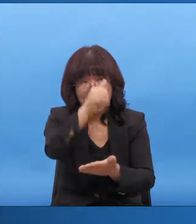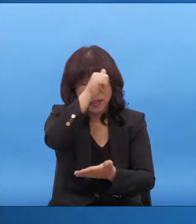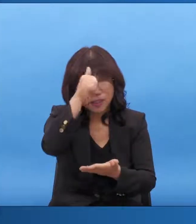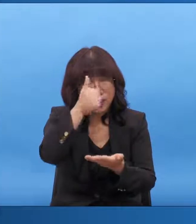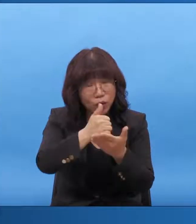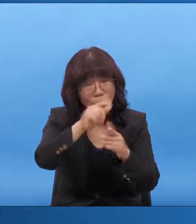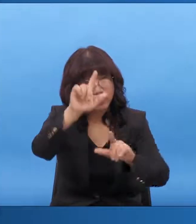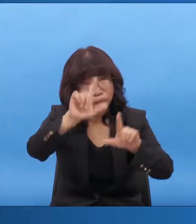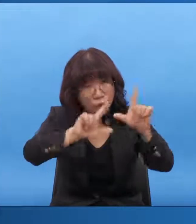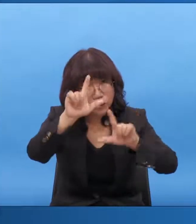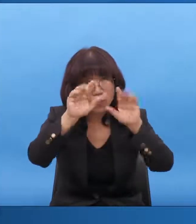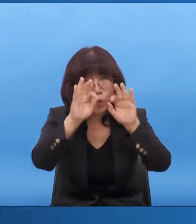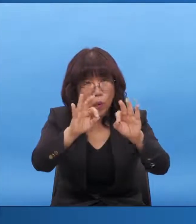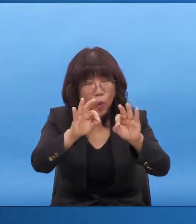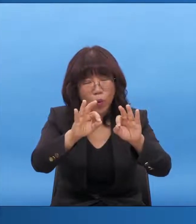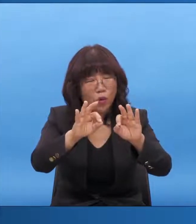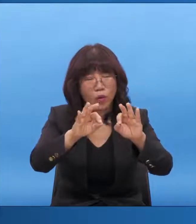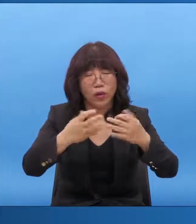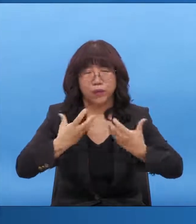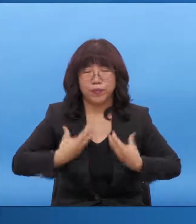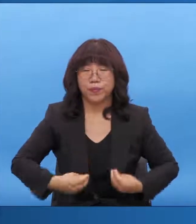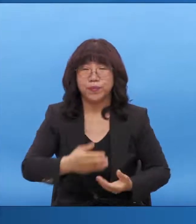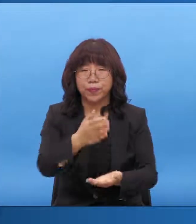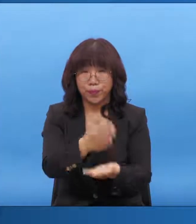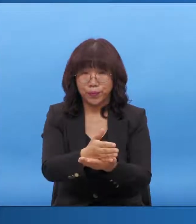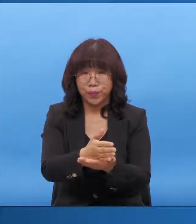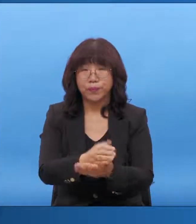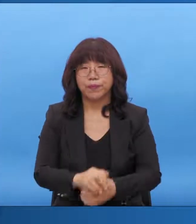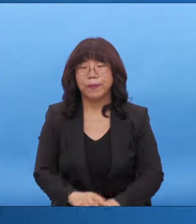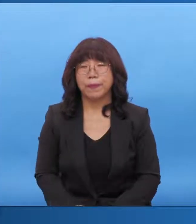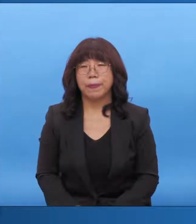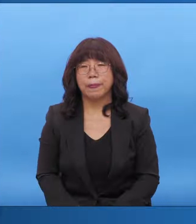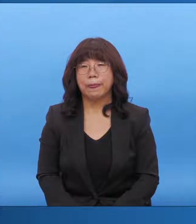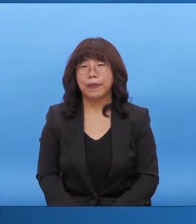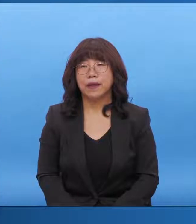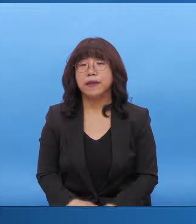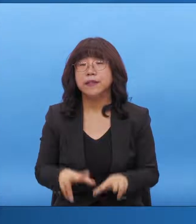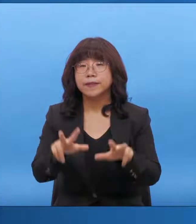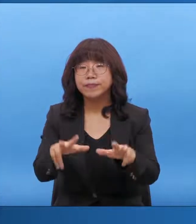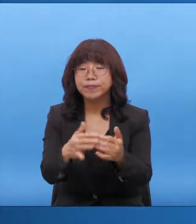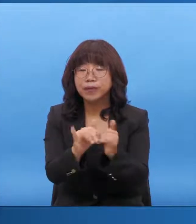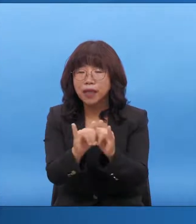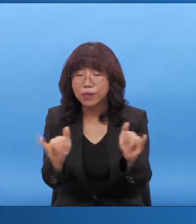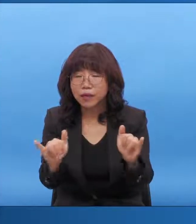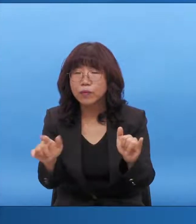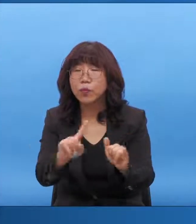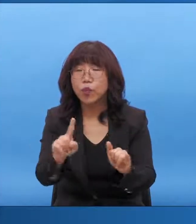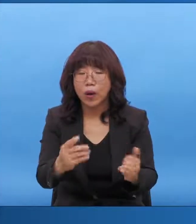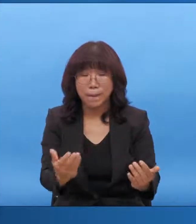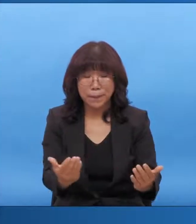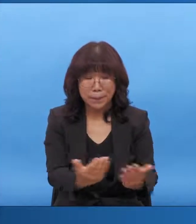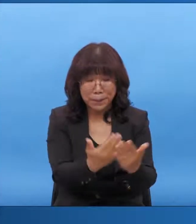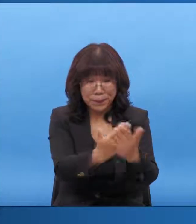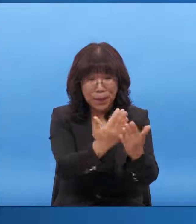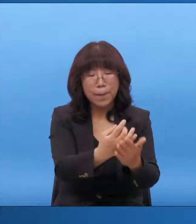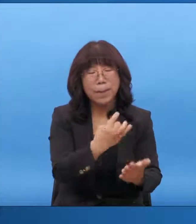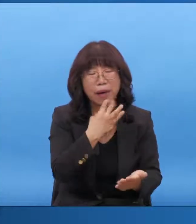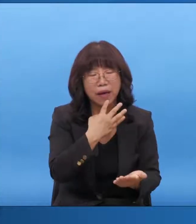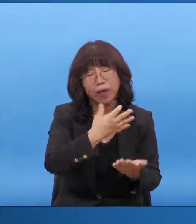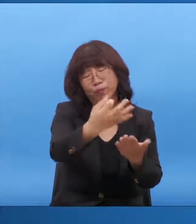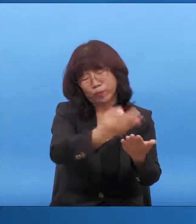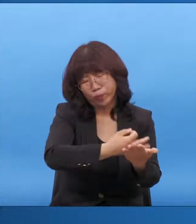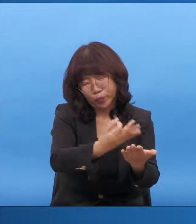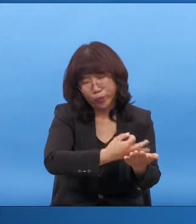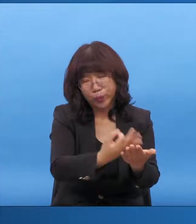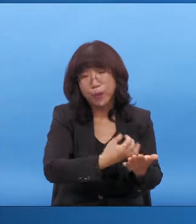모르기 때문에 이거면 단줄로 합니다. They don't know. Regular normal people don't know about this. This is all they care about.